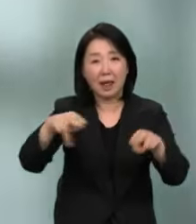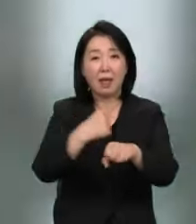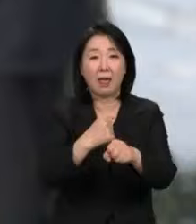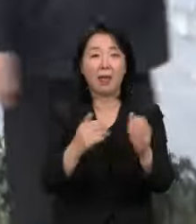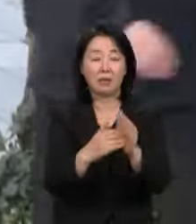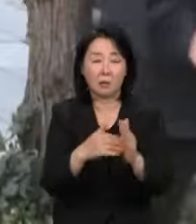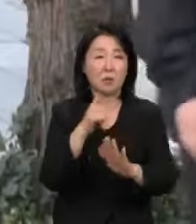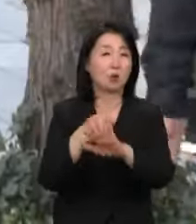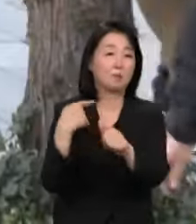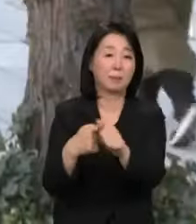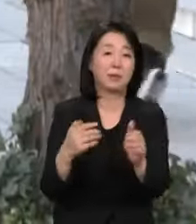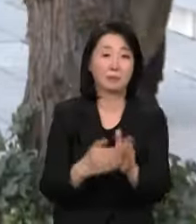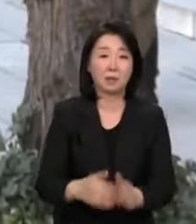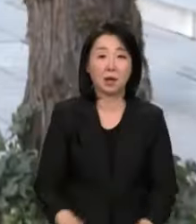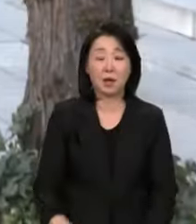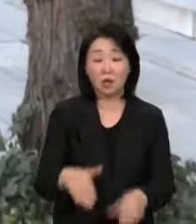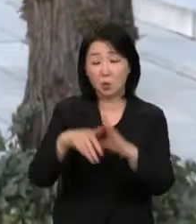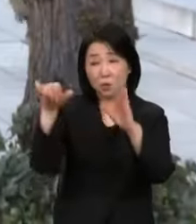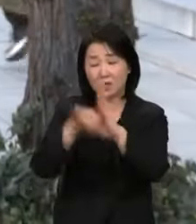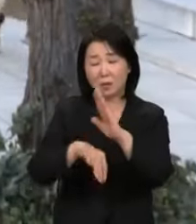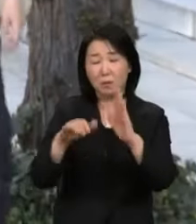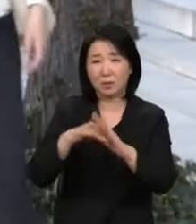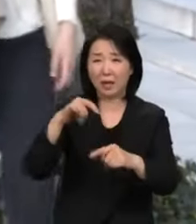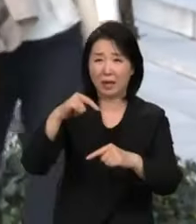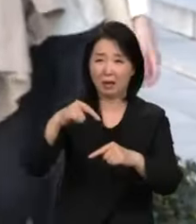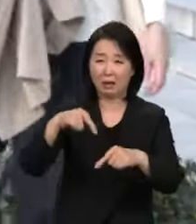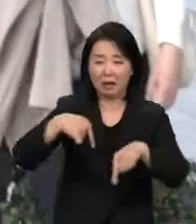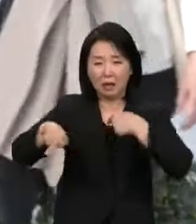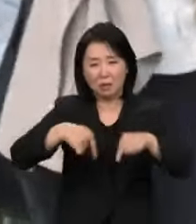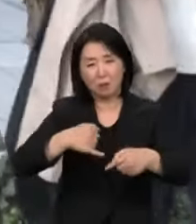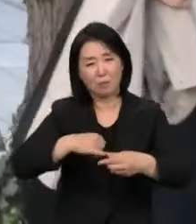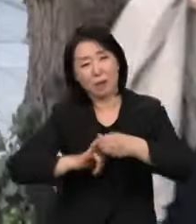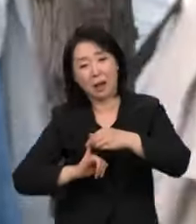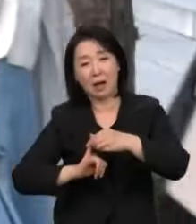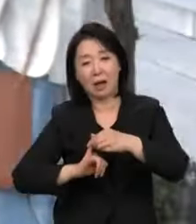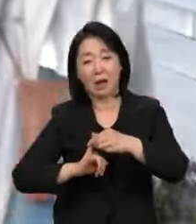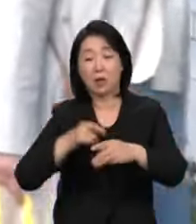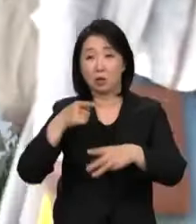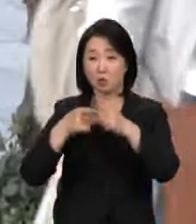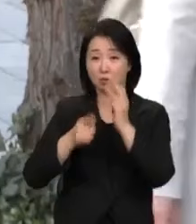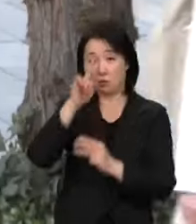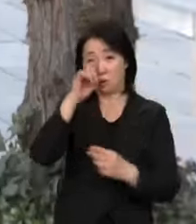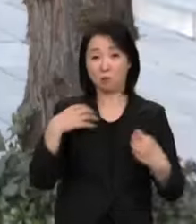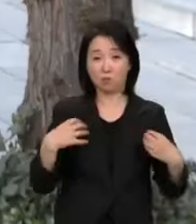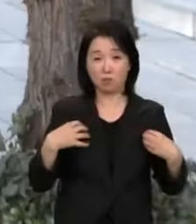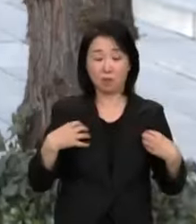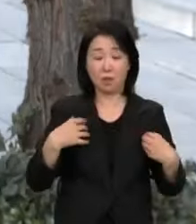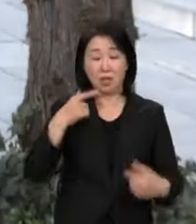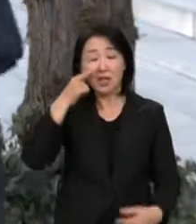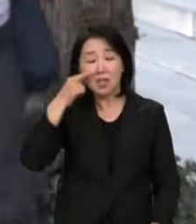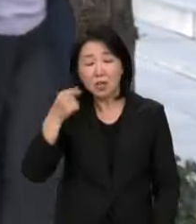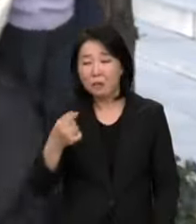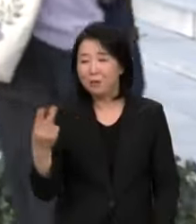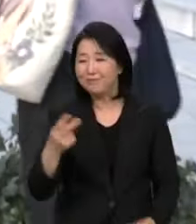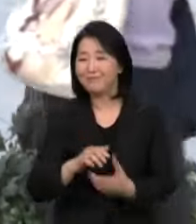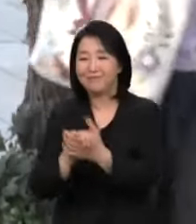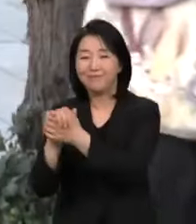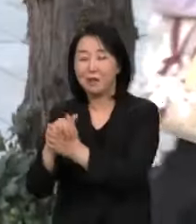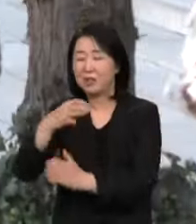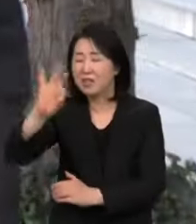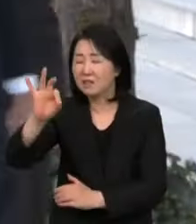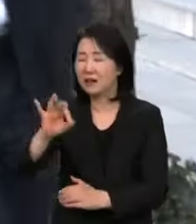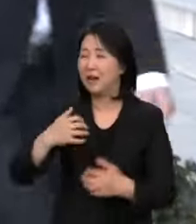했습니다. 총선 참패로 레임덕에 빠졌다는 평가를 듣고 있는 윤석열 정부. 일본 정부의 파트너 인정 소식이